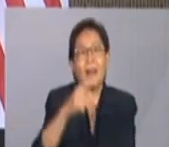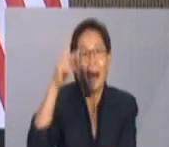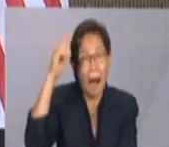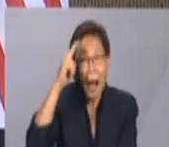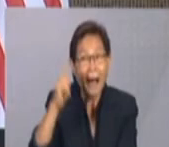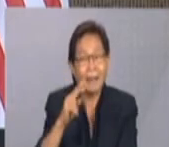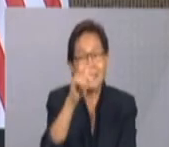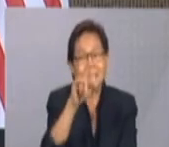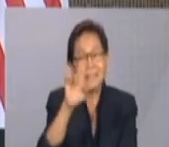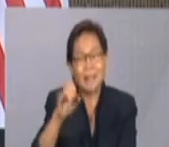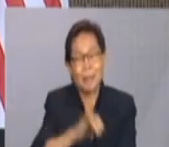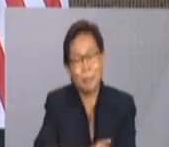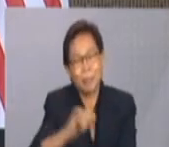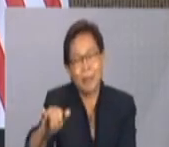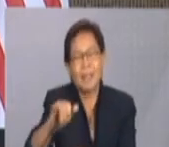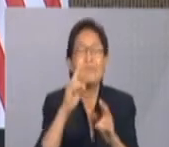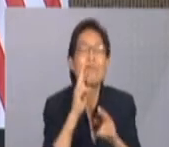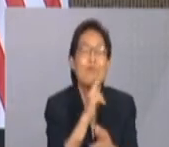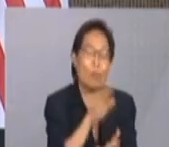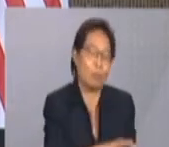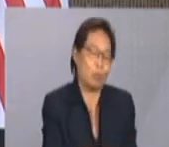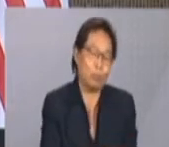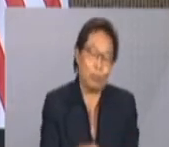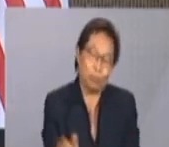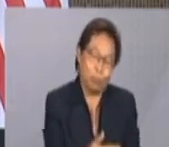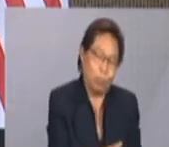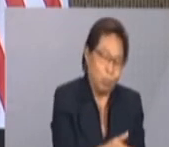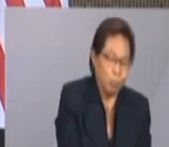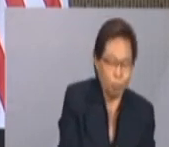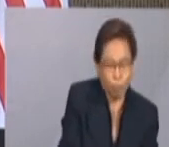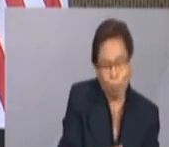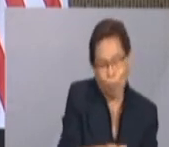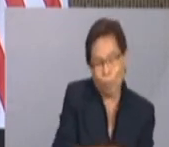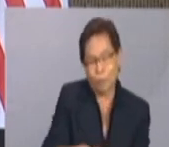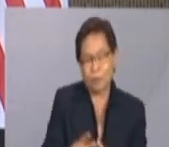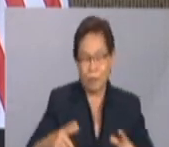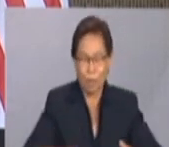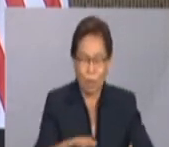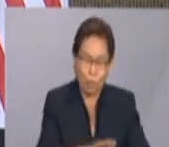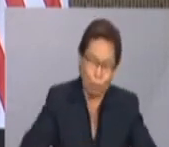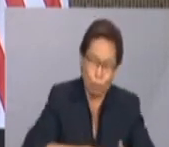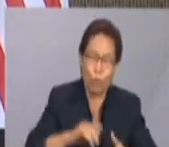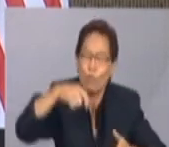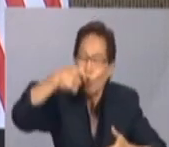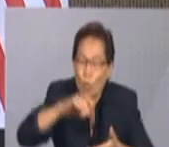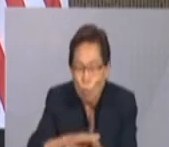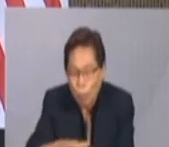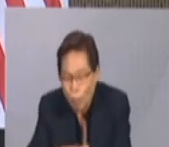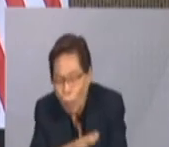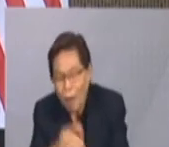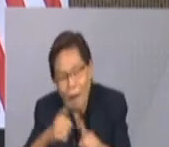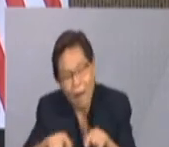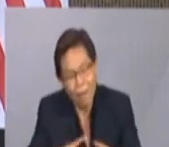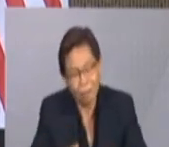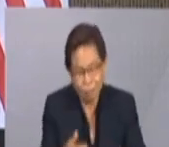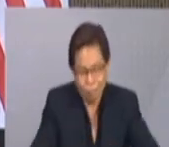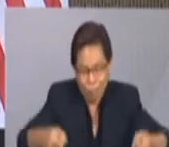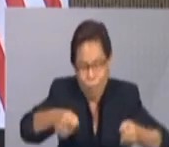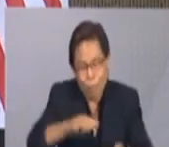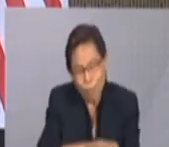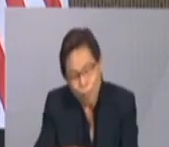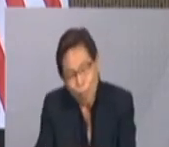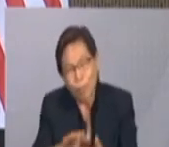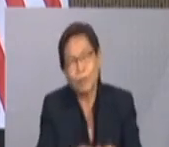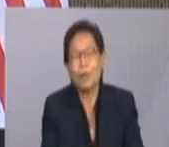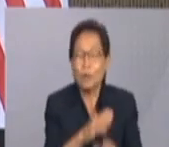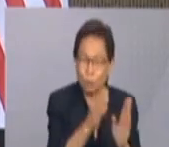restoran untuk bersihkan restoran bersihkan pinggan suduh Priyo dan lain-lain alat memasak